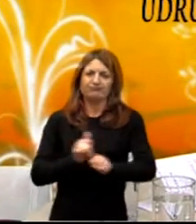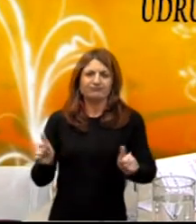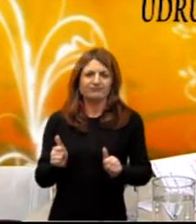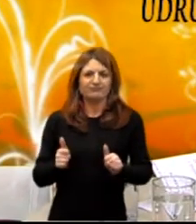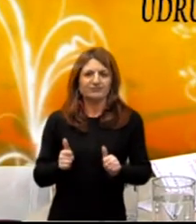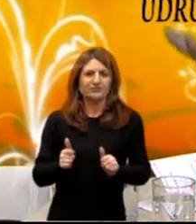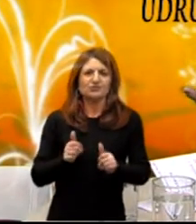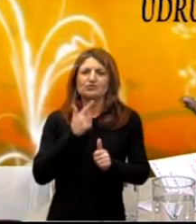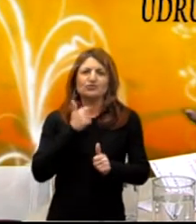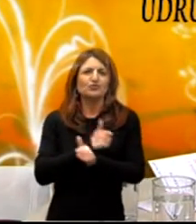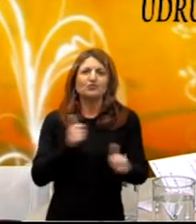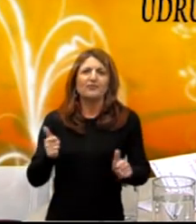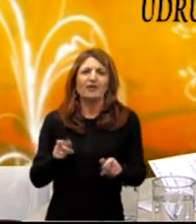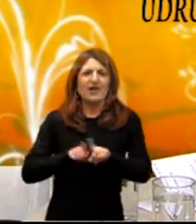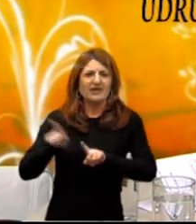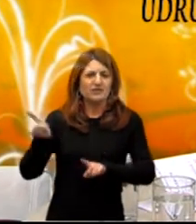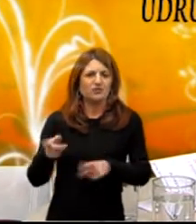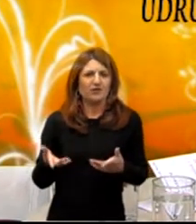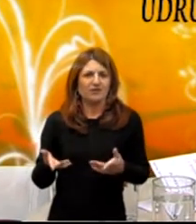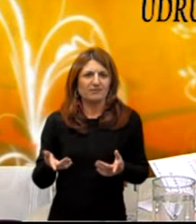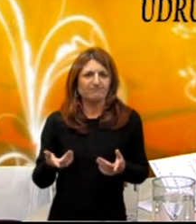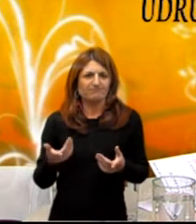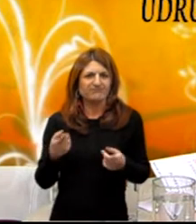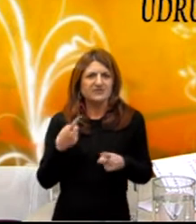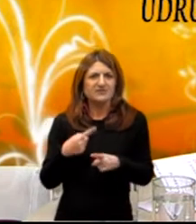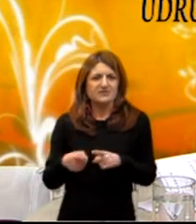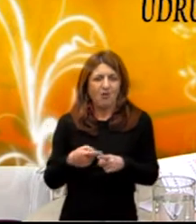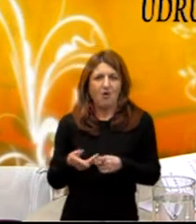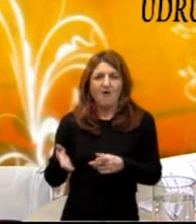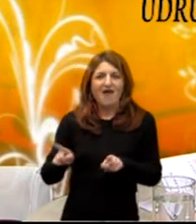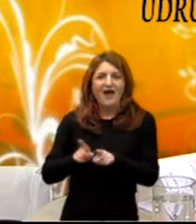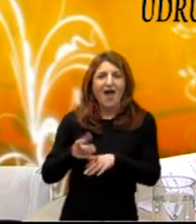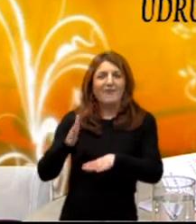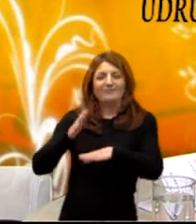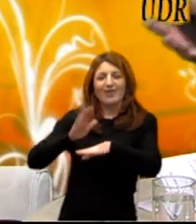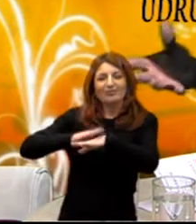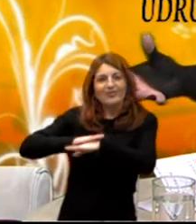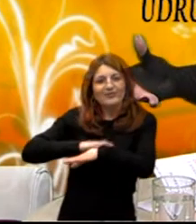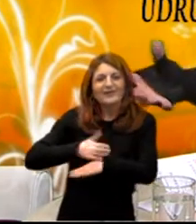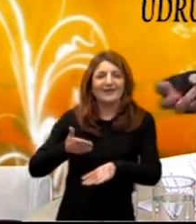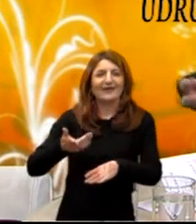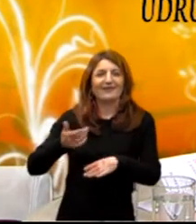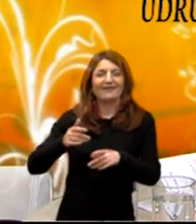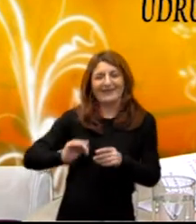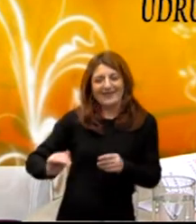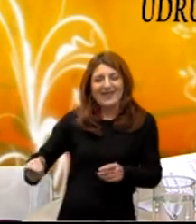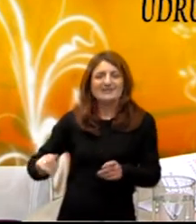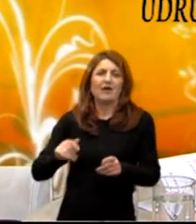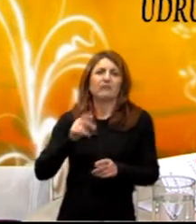ta fantastičnost ili širina koju taj dodir te djece ili tih odrasli, jel